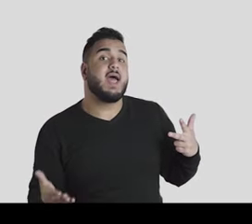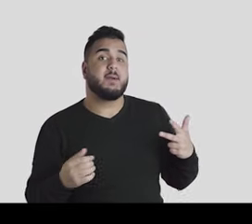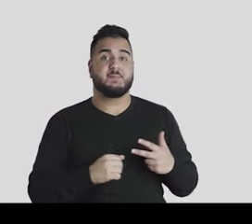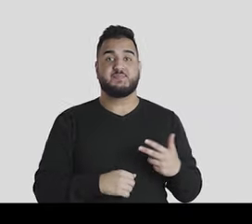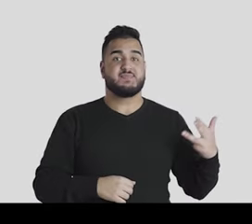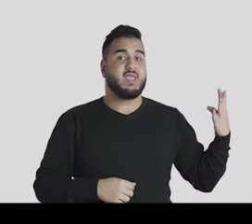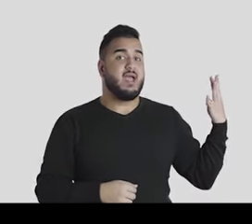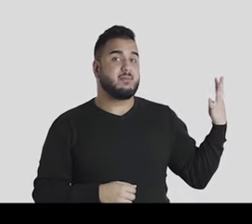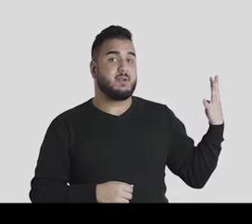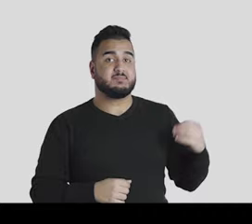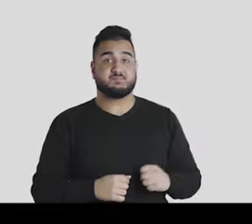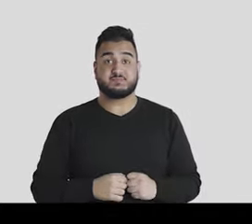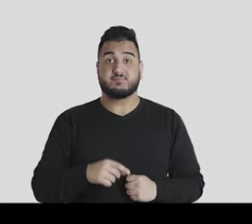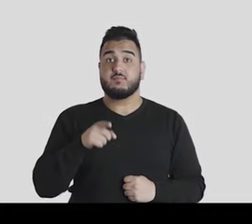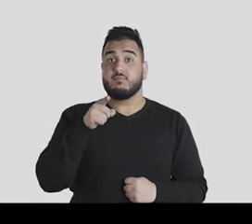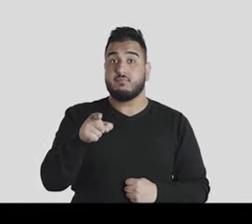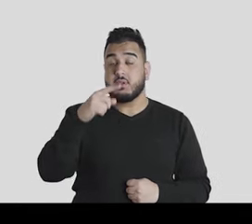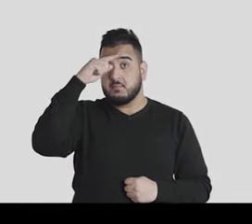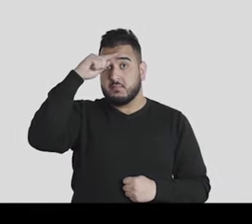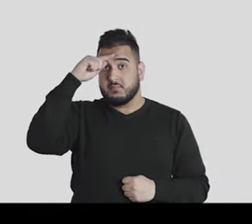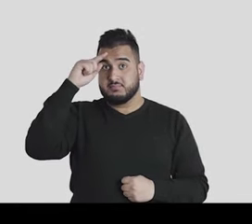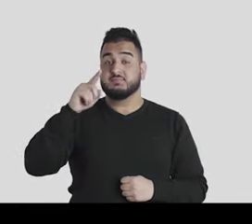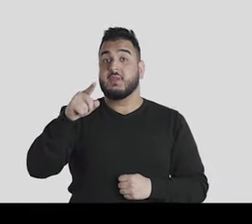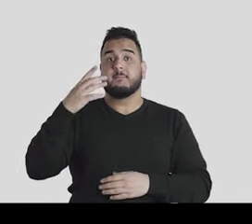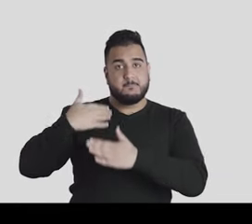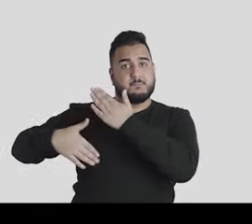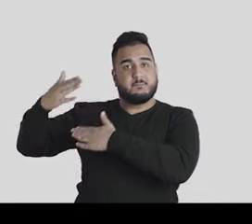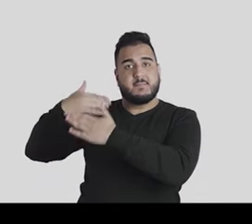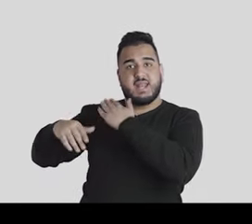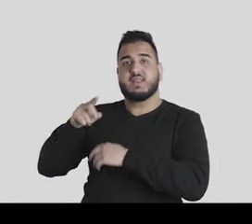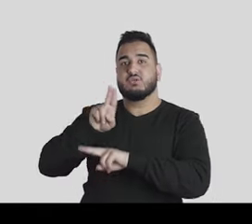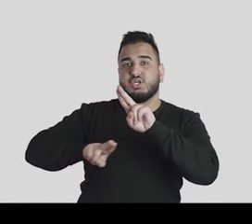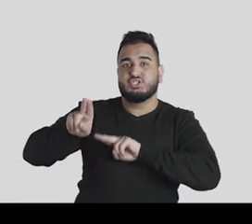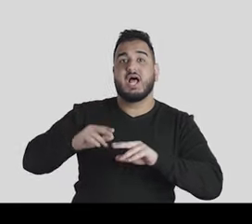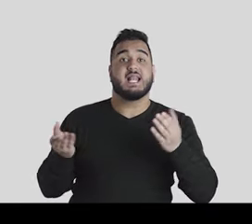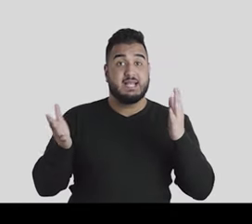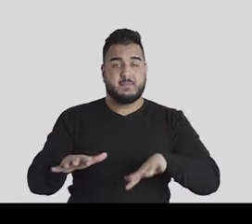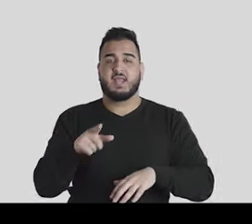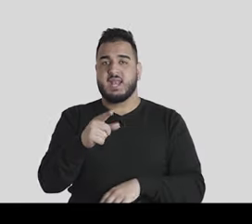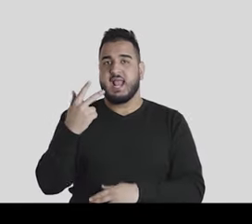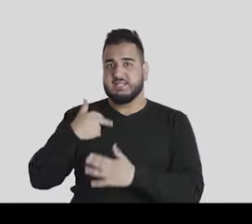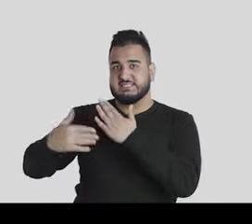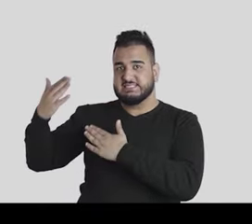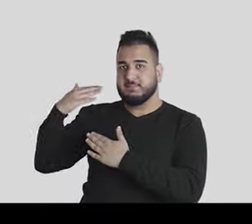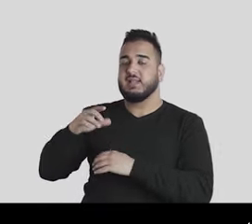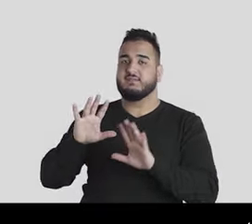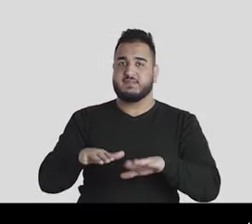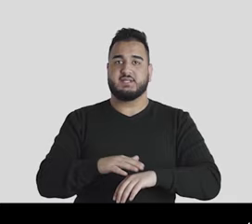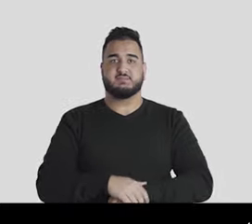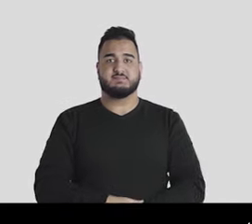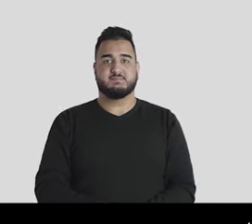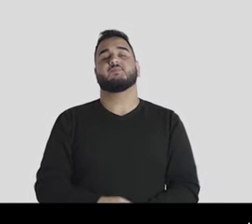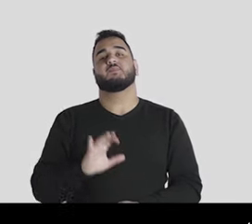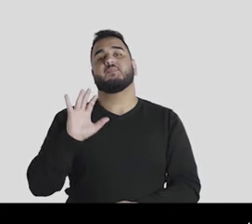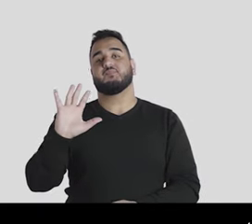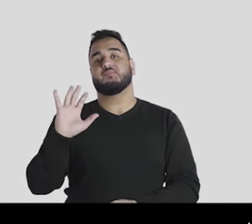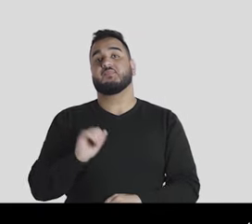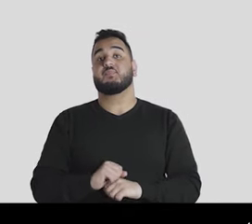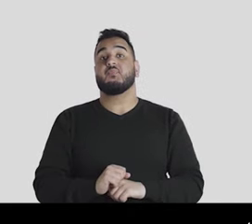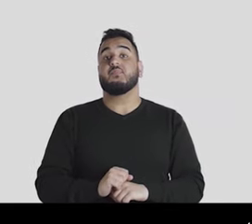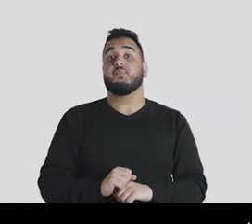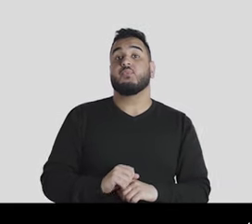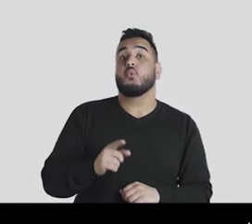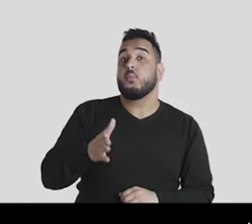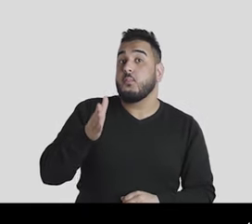أي وقت يمكنك الرجوع إلى الفيديو الأول للمزيد من الأسئلة؟ اقتراحات وإضاءات: يمكن إنشاد بعض